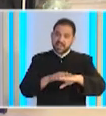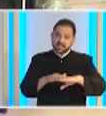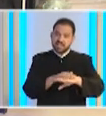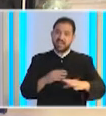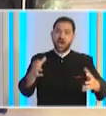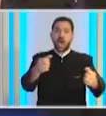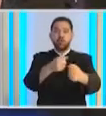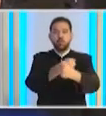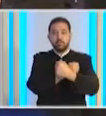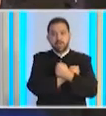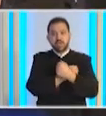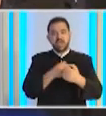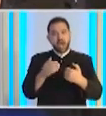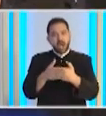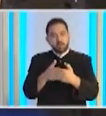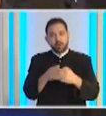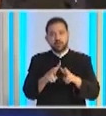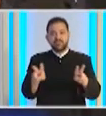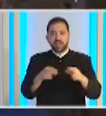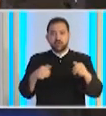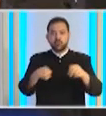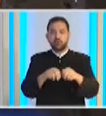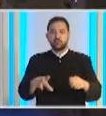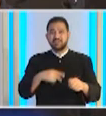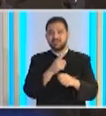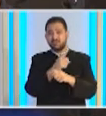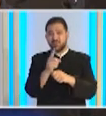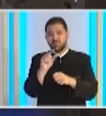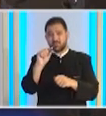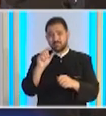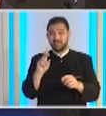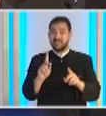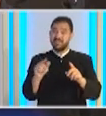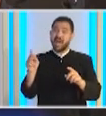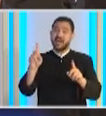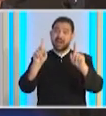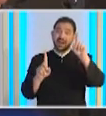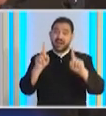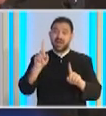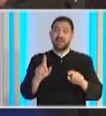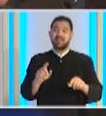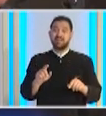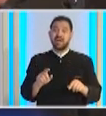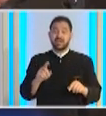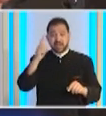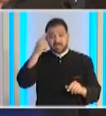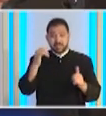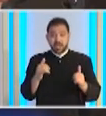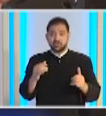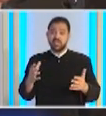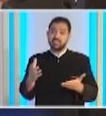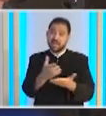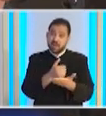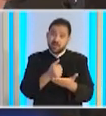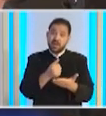semeni. Sunt, zicem noi, lucruri simple, dar care la care trebuie să ne gândim și pe care trebuie să le și practicăm. Pentru că